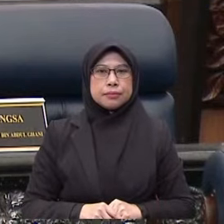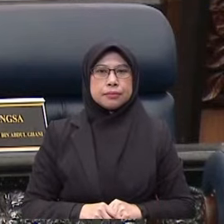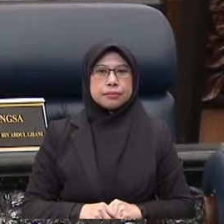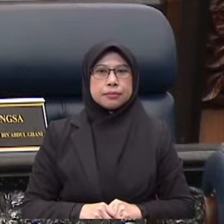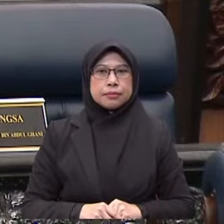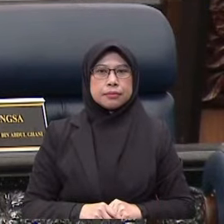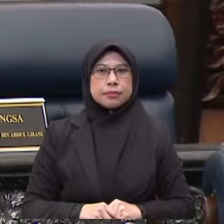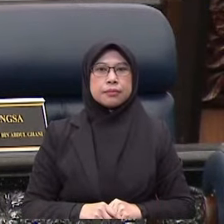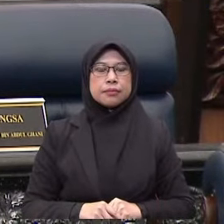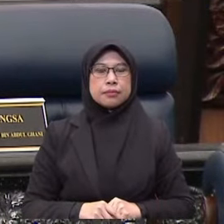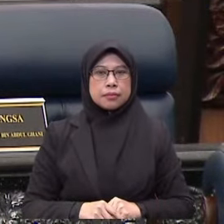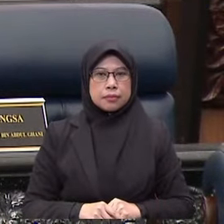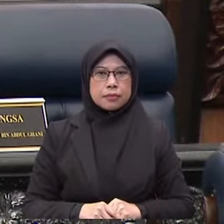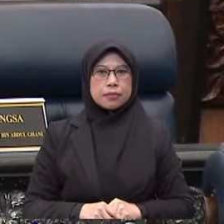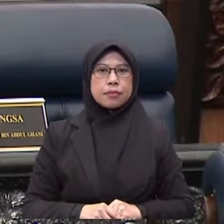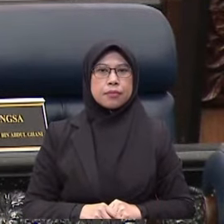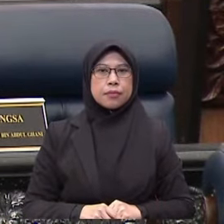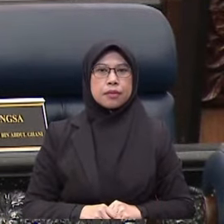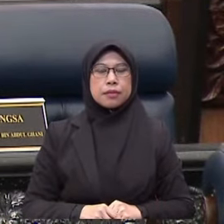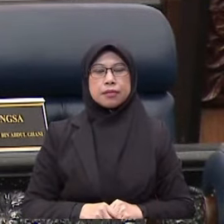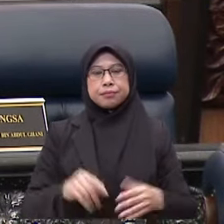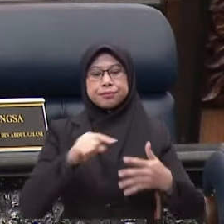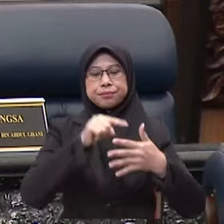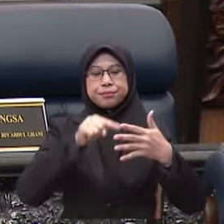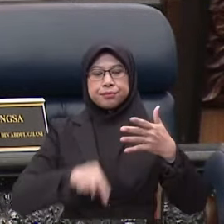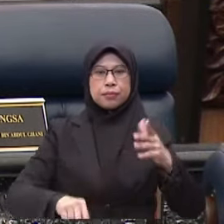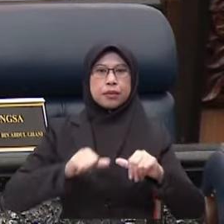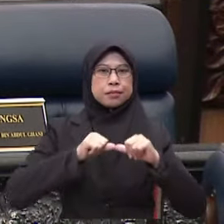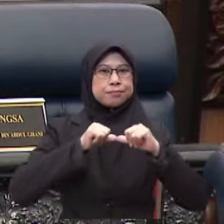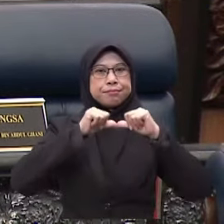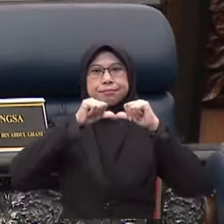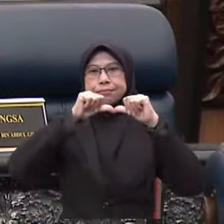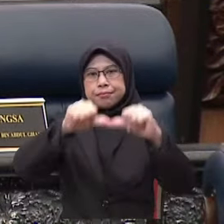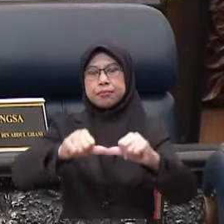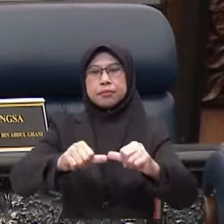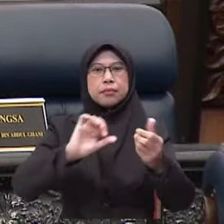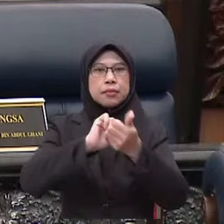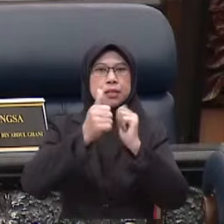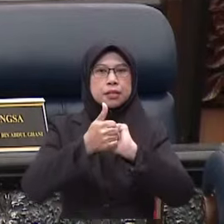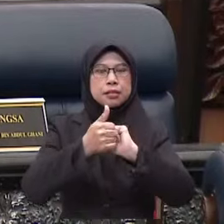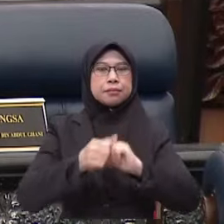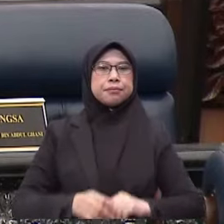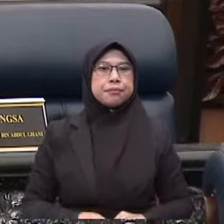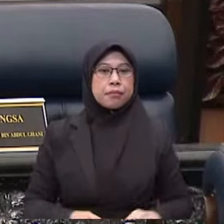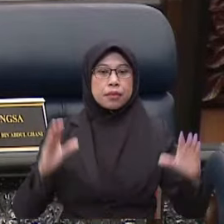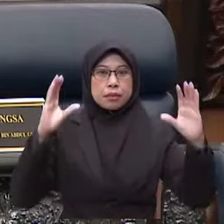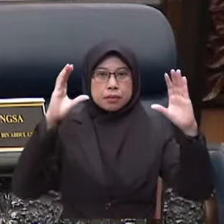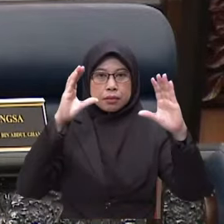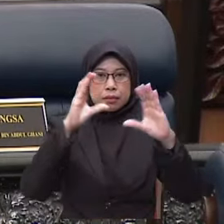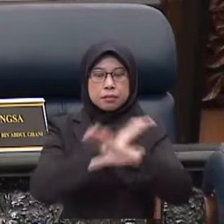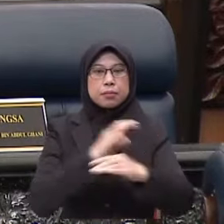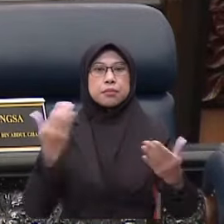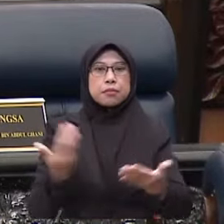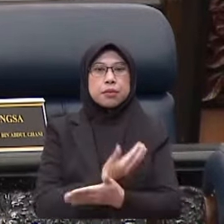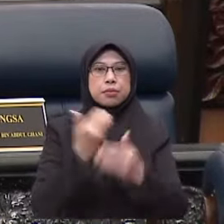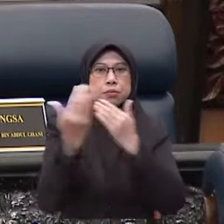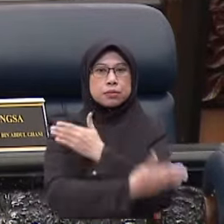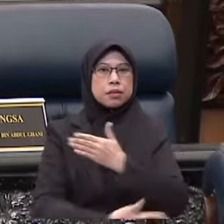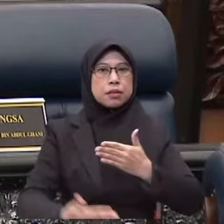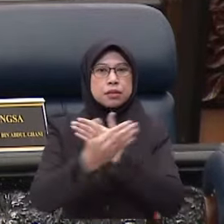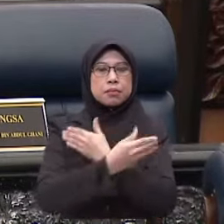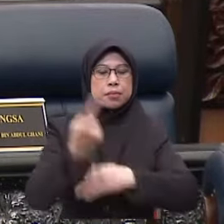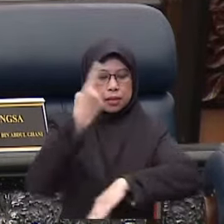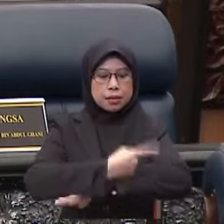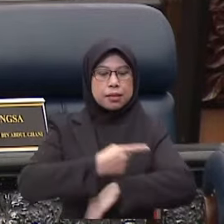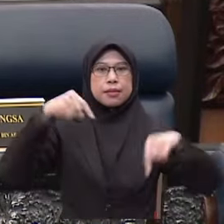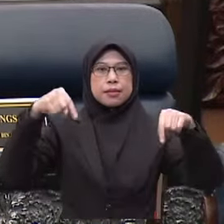soal komuniti ini berterusan kita berdepan dengan masalah ini cabaran terbaru negara kita pada hari